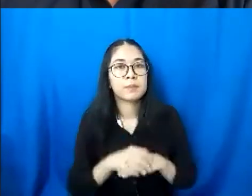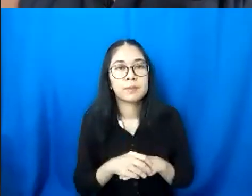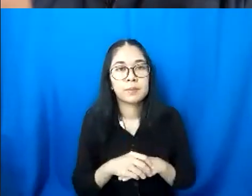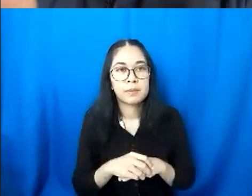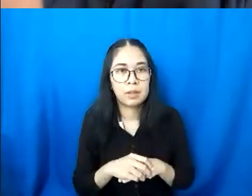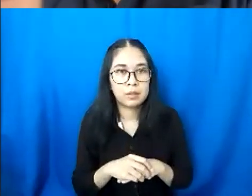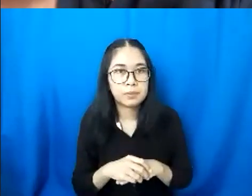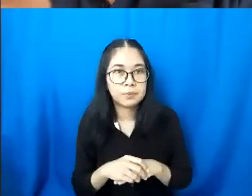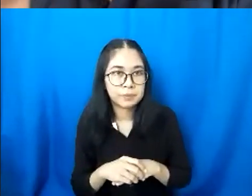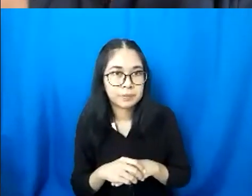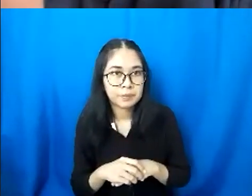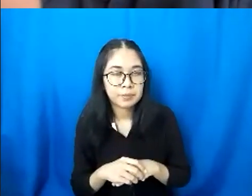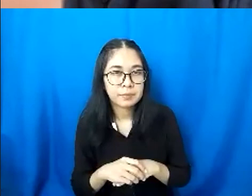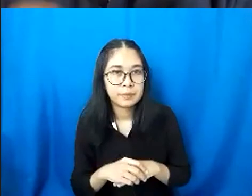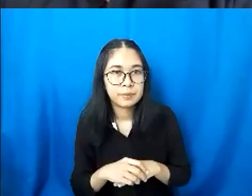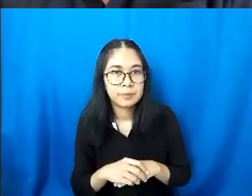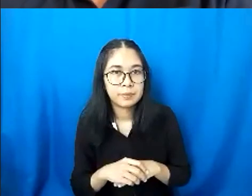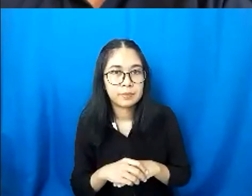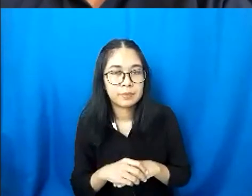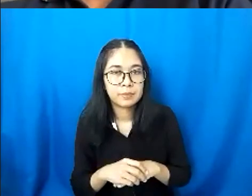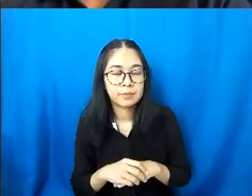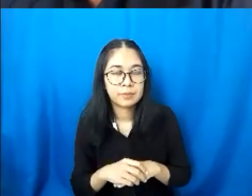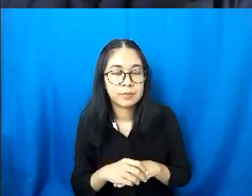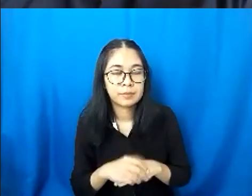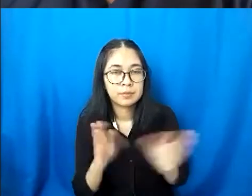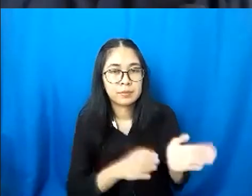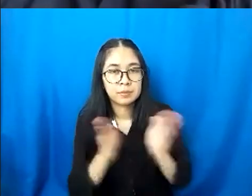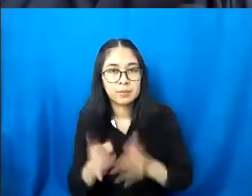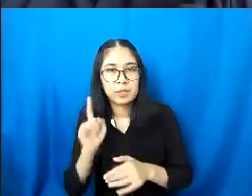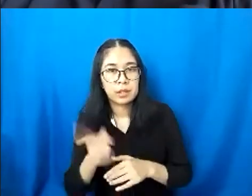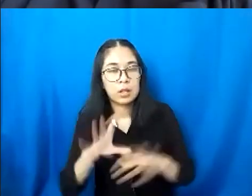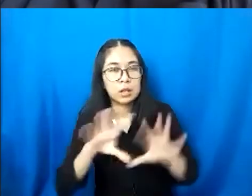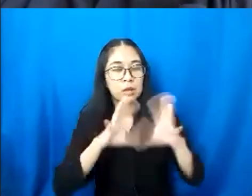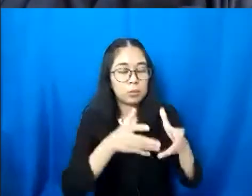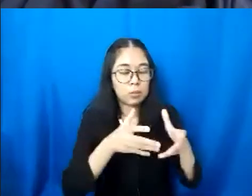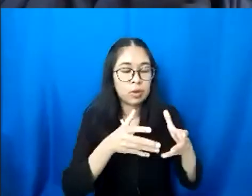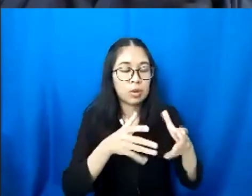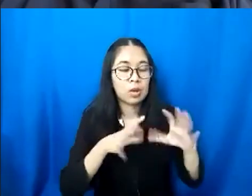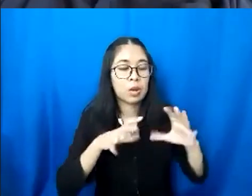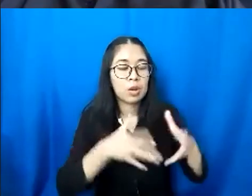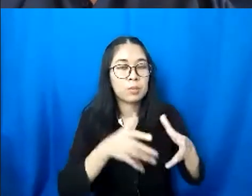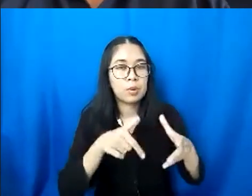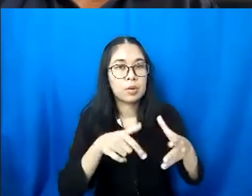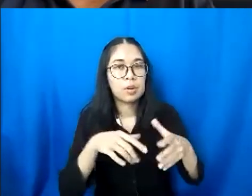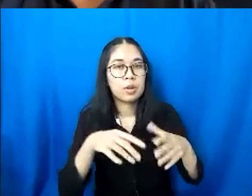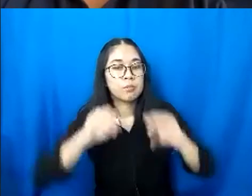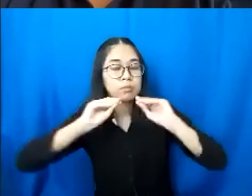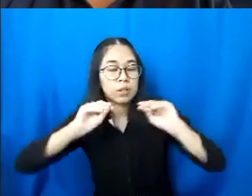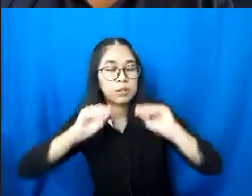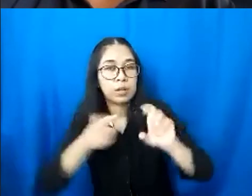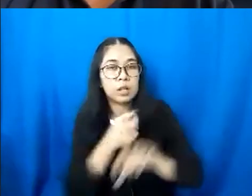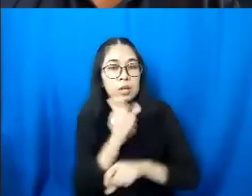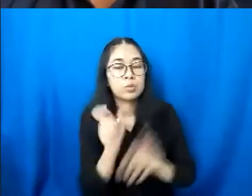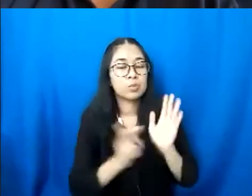Memang masih agak, kemudian juga kelompok akademisi dari Undip misalnya sangat antusias